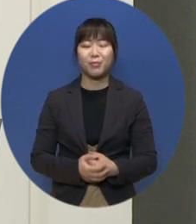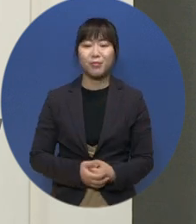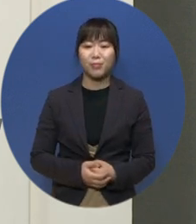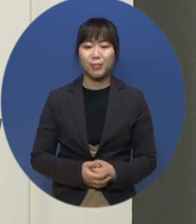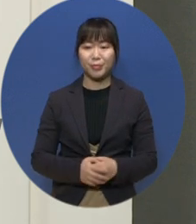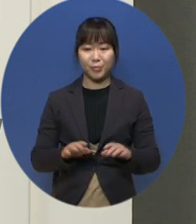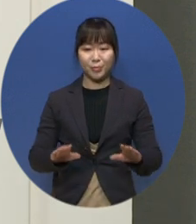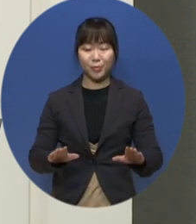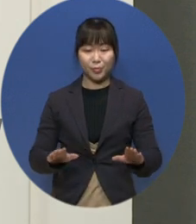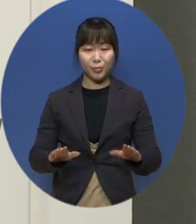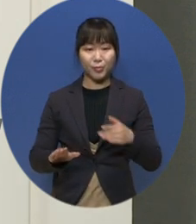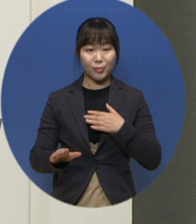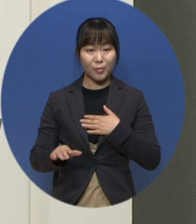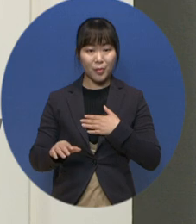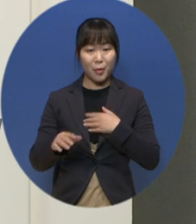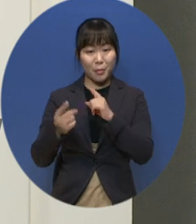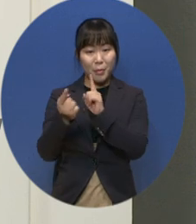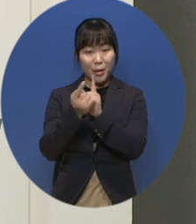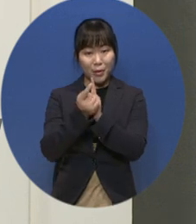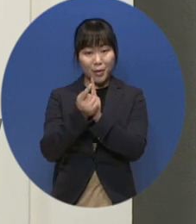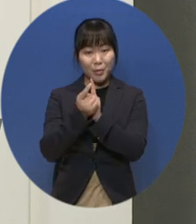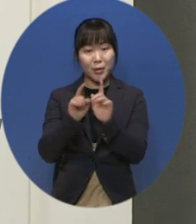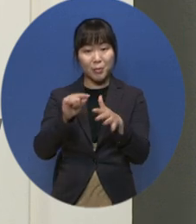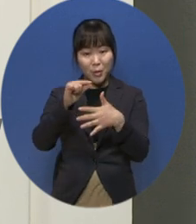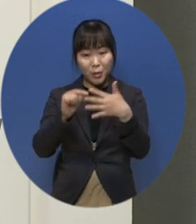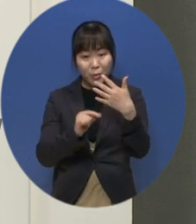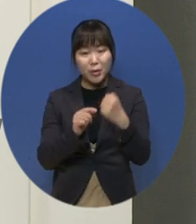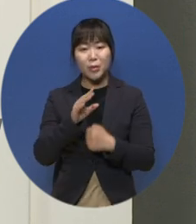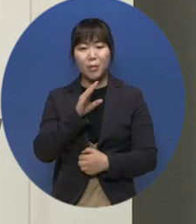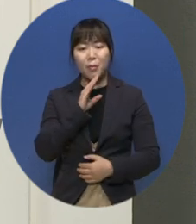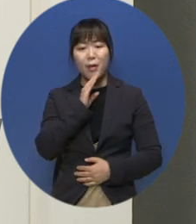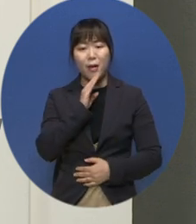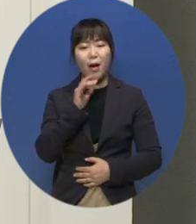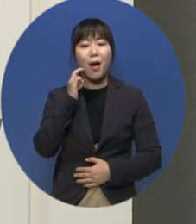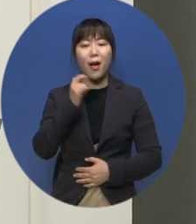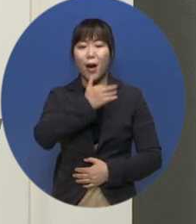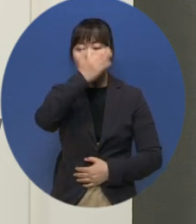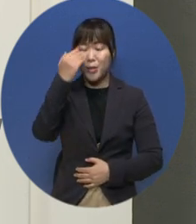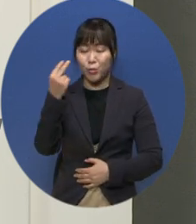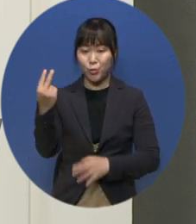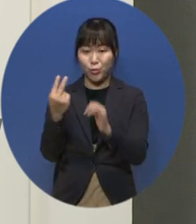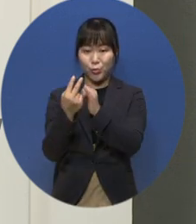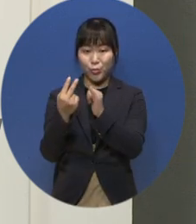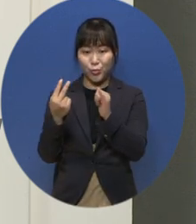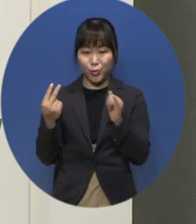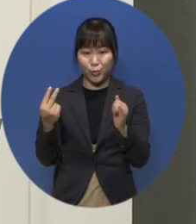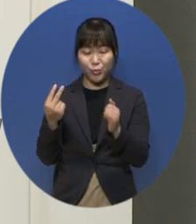오늘 정경수의 만남 시간에는 아주 아름다운 두 분을